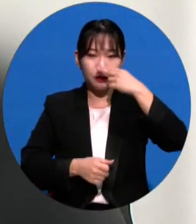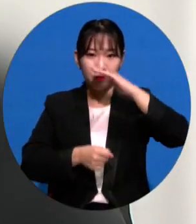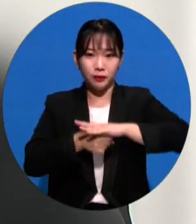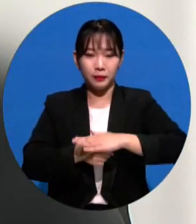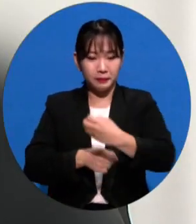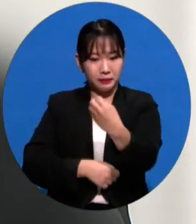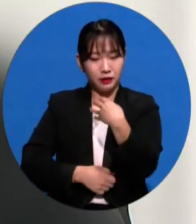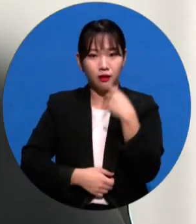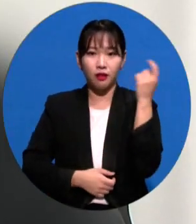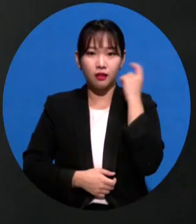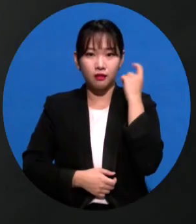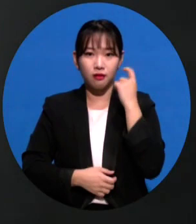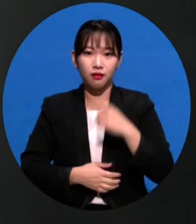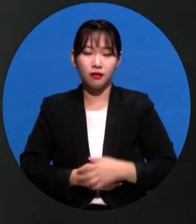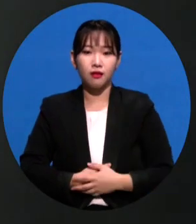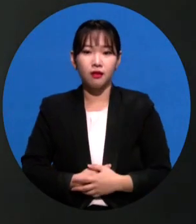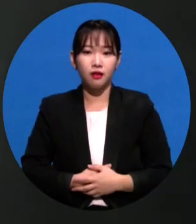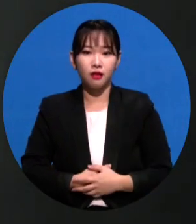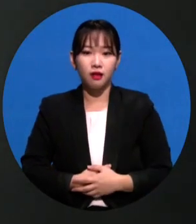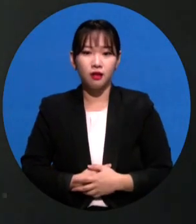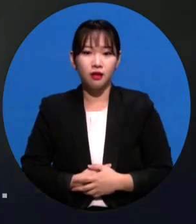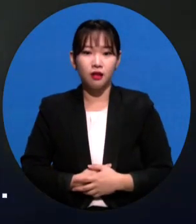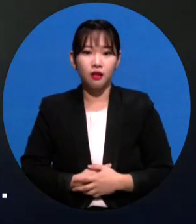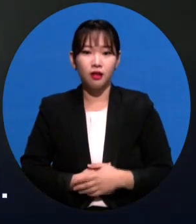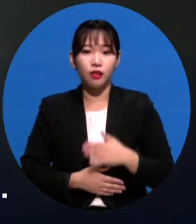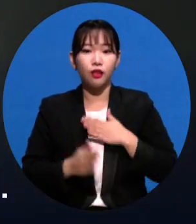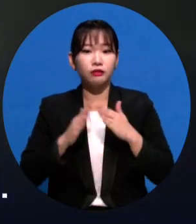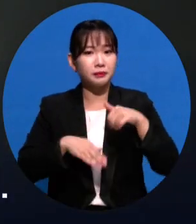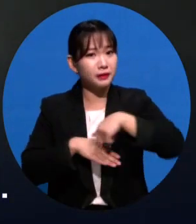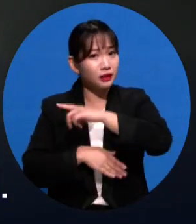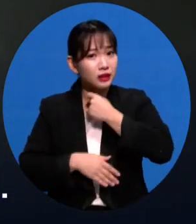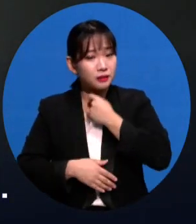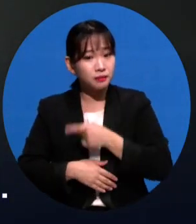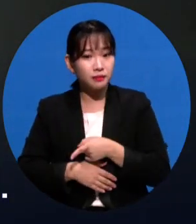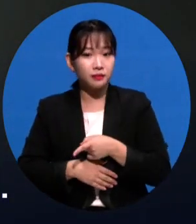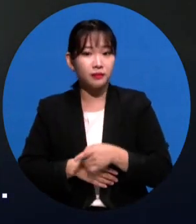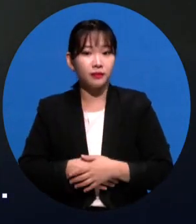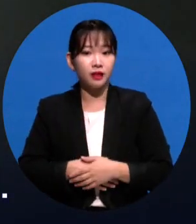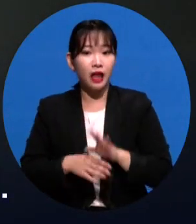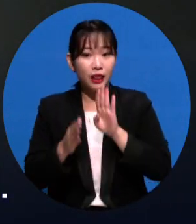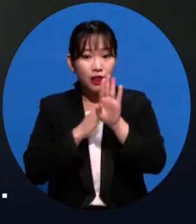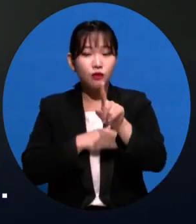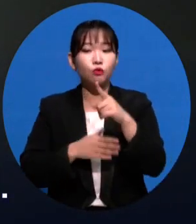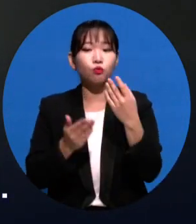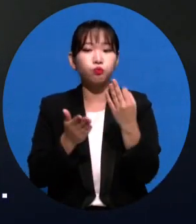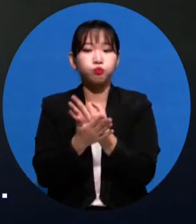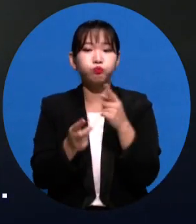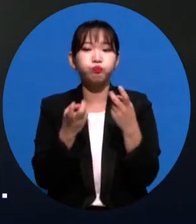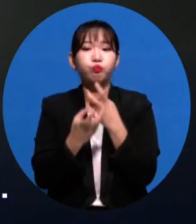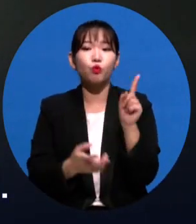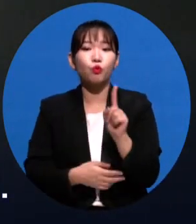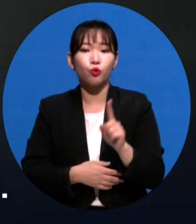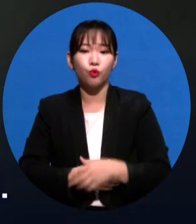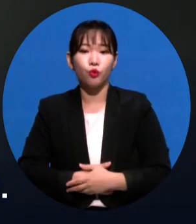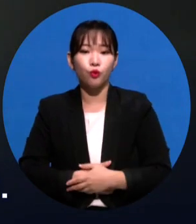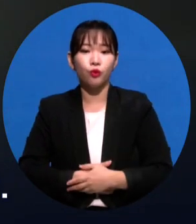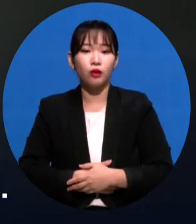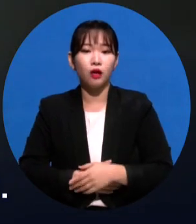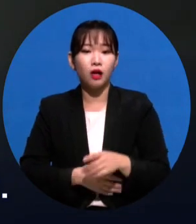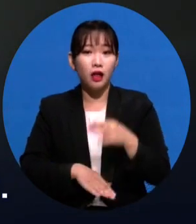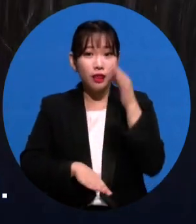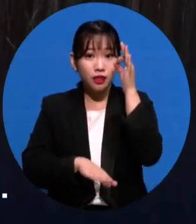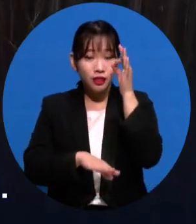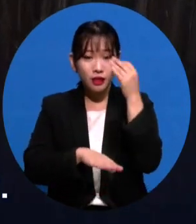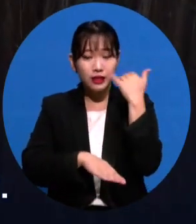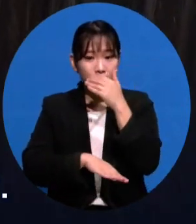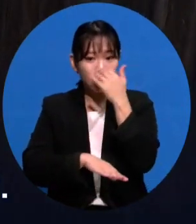황당한 말을 들었습니다. 같이 가고 싶냐면서 나중에 어떻게 돈 벌 거냐면서 성매매해서 돈 벌